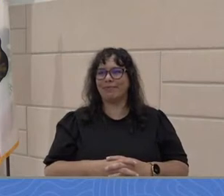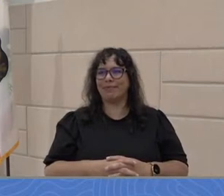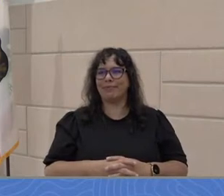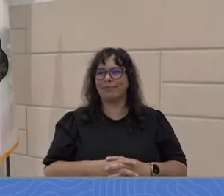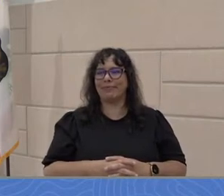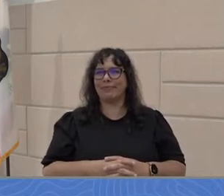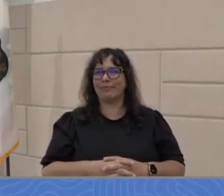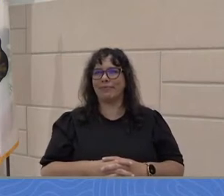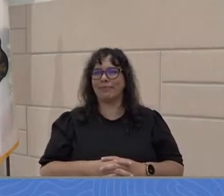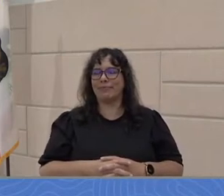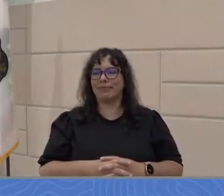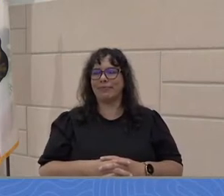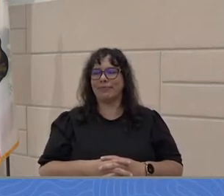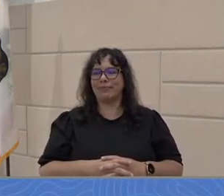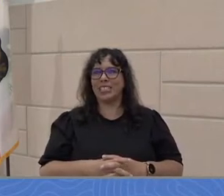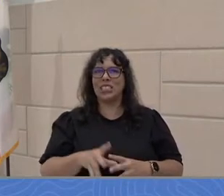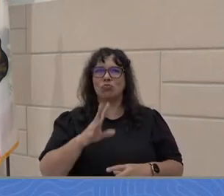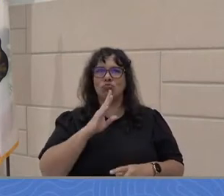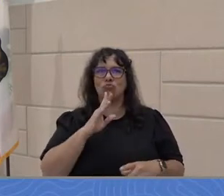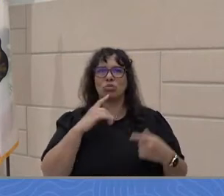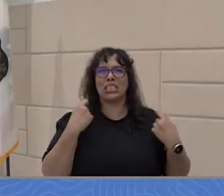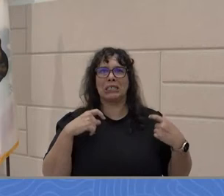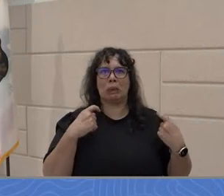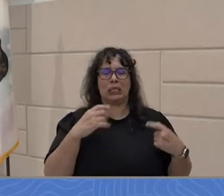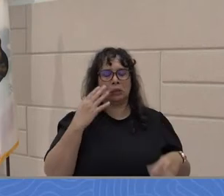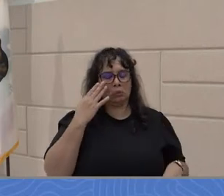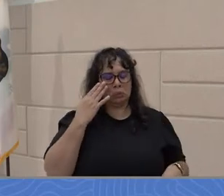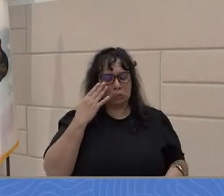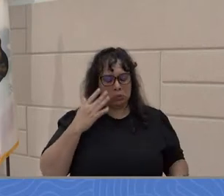ដើម្បីឲ្យខ្ញុំបកប្រែជូនជាបន្ត